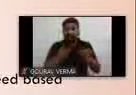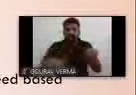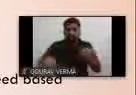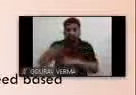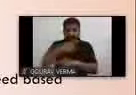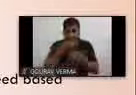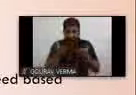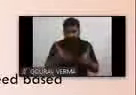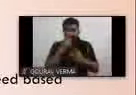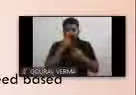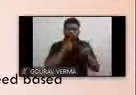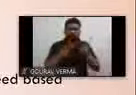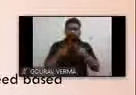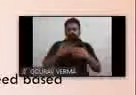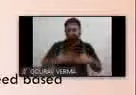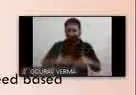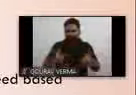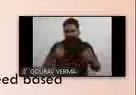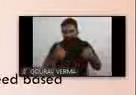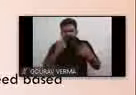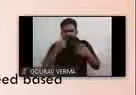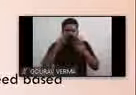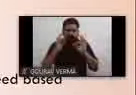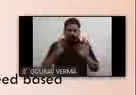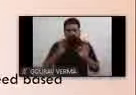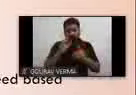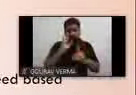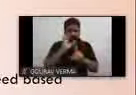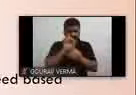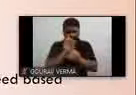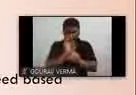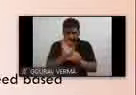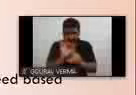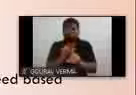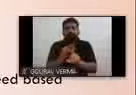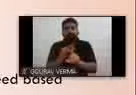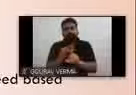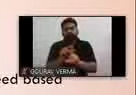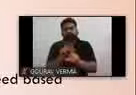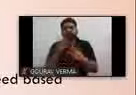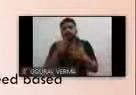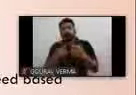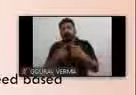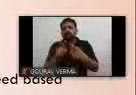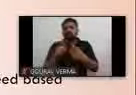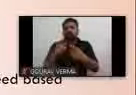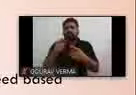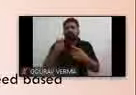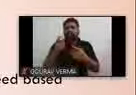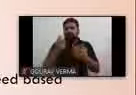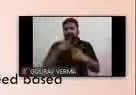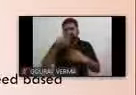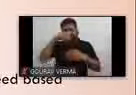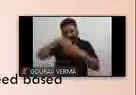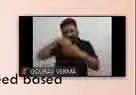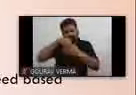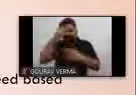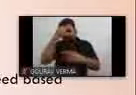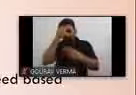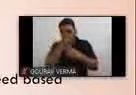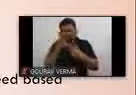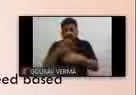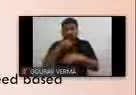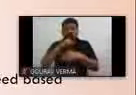कोई डिसेबिलिटी नहीं आइडेंटिफाई की गई है, पर बिकॉज कोई मेडिकल कंडीशन है उसकी वजह से आगे